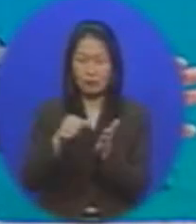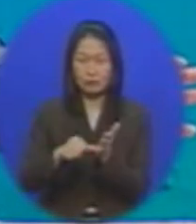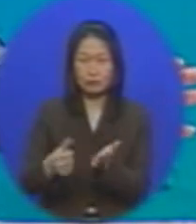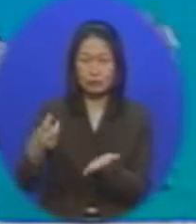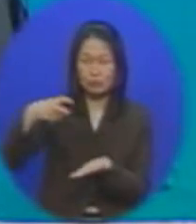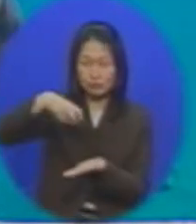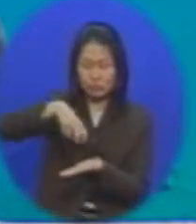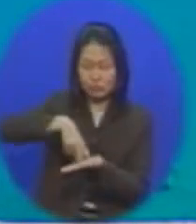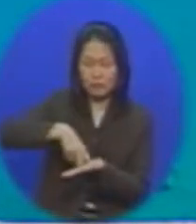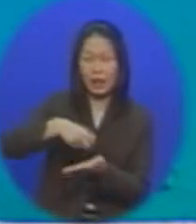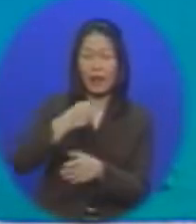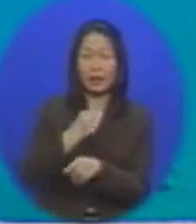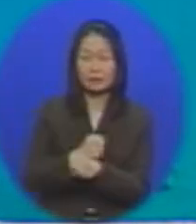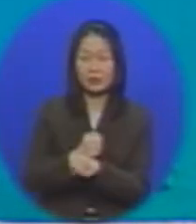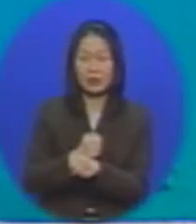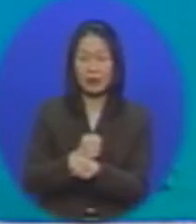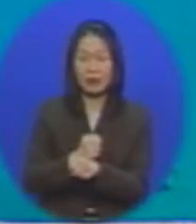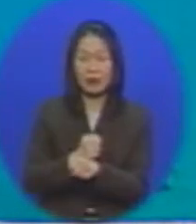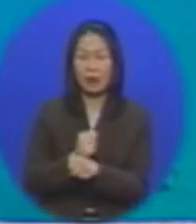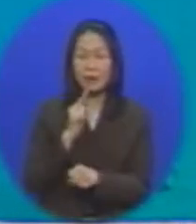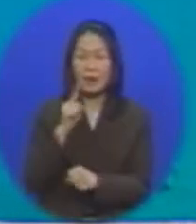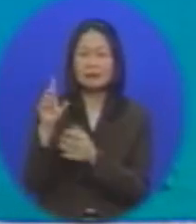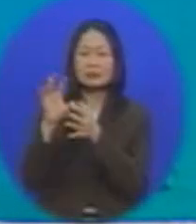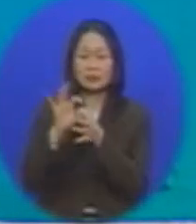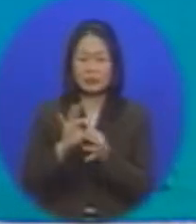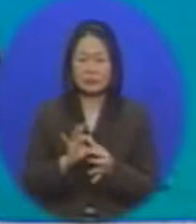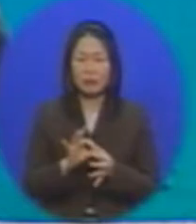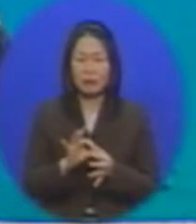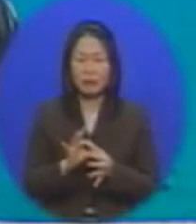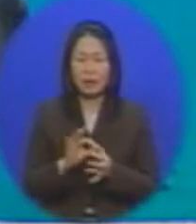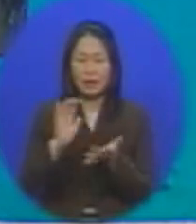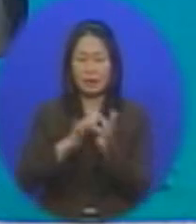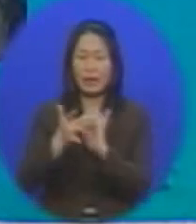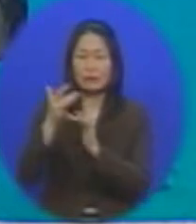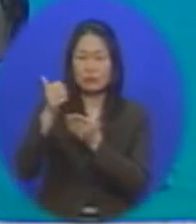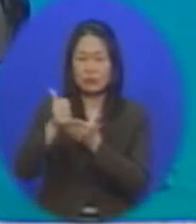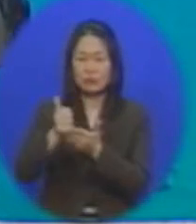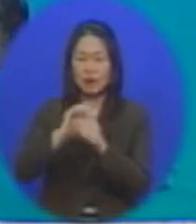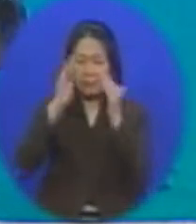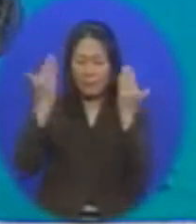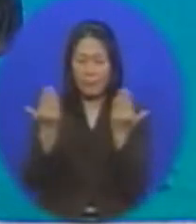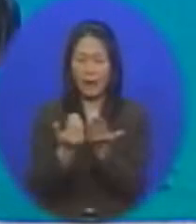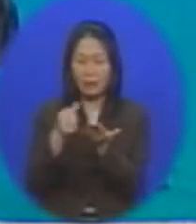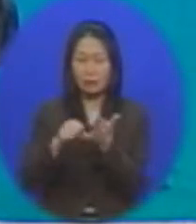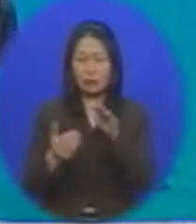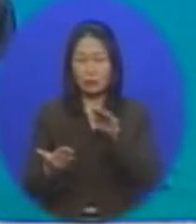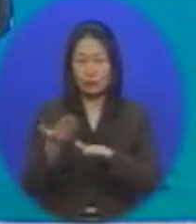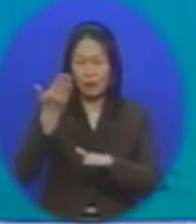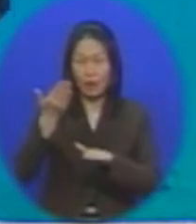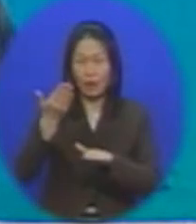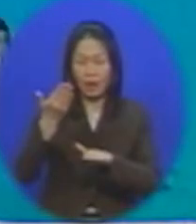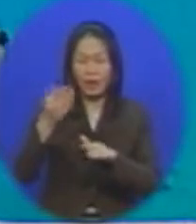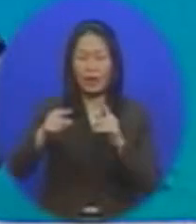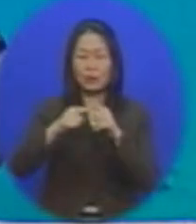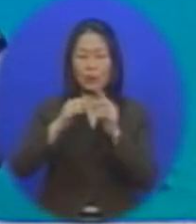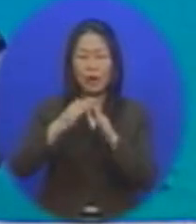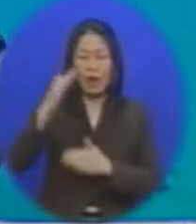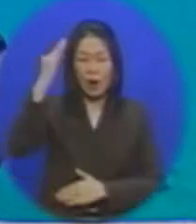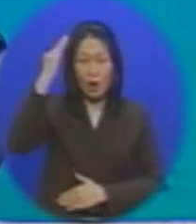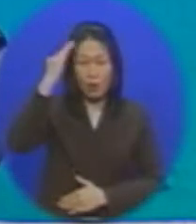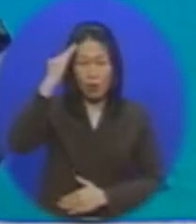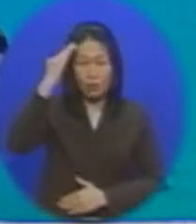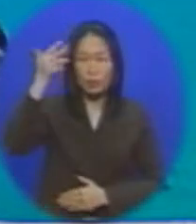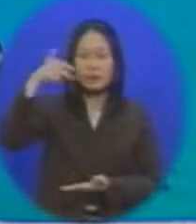하셨다 그릇이 면서 예수님을 만물 위에 교회의 머리로 세우셨다